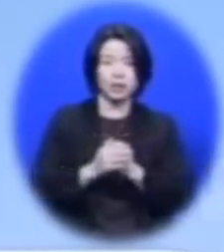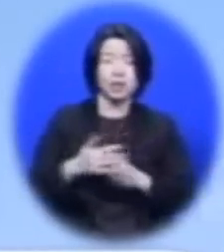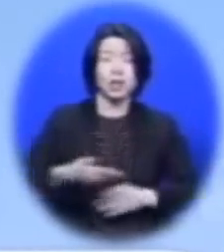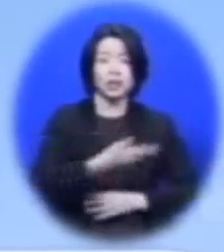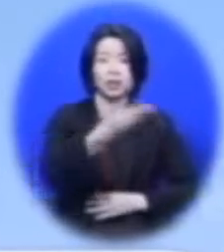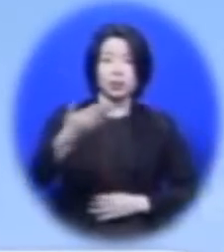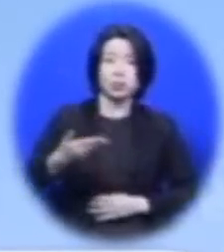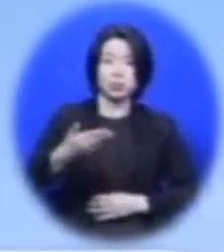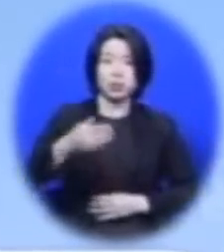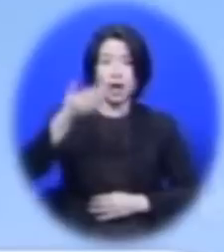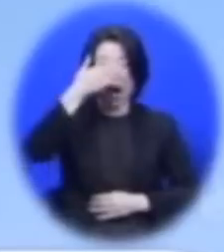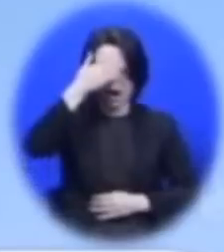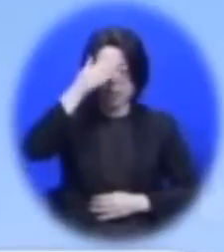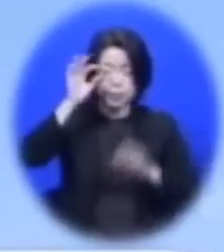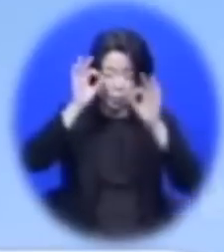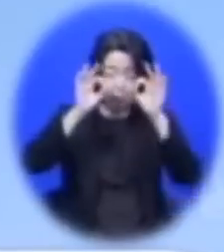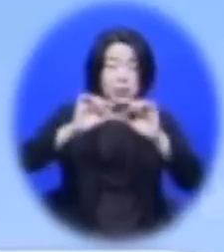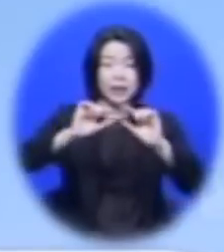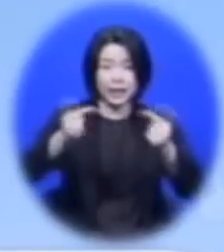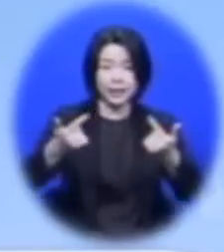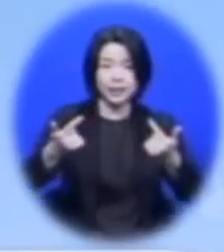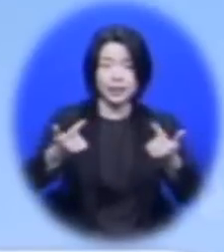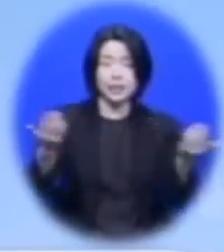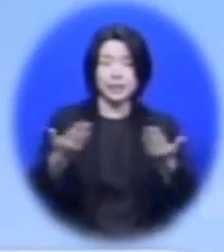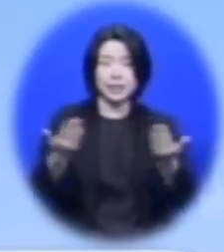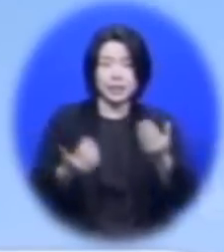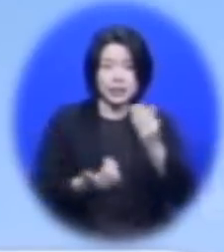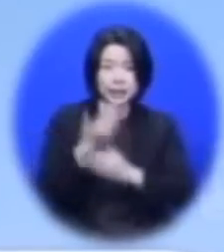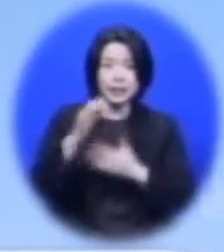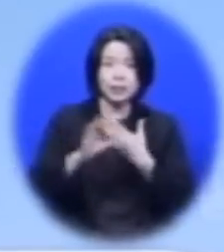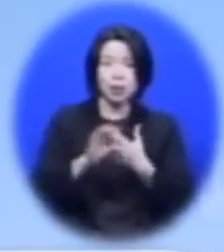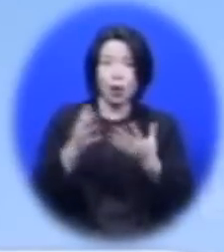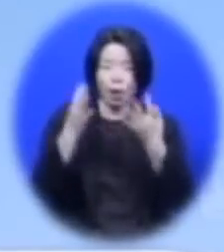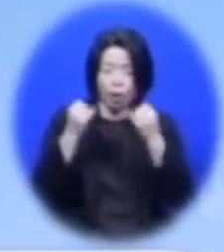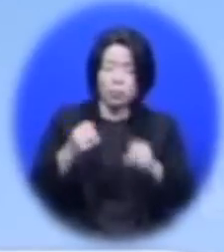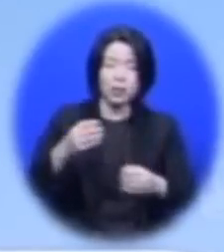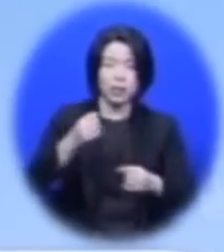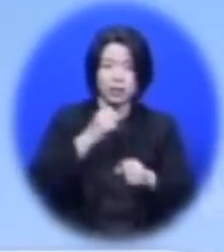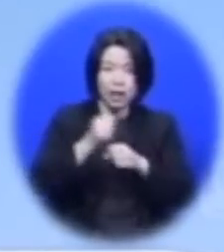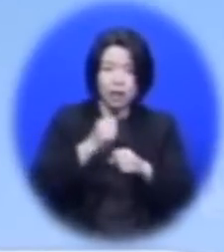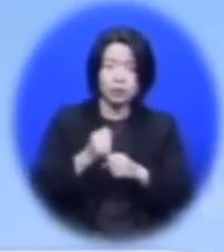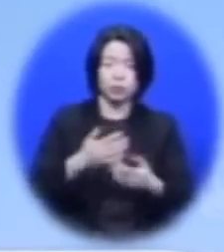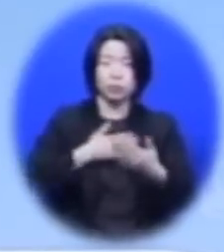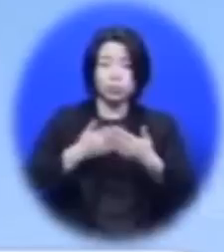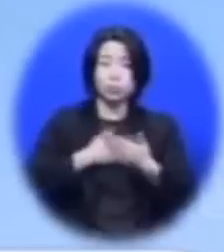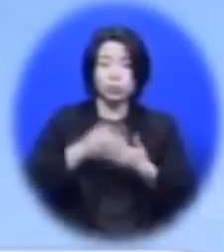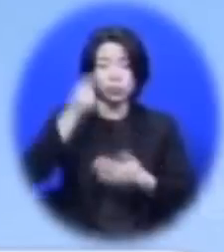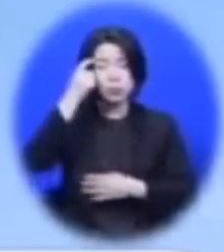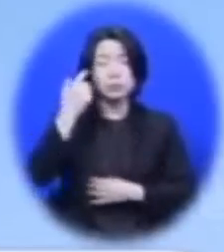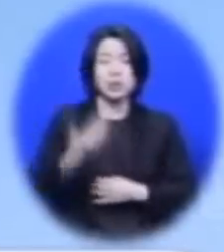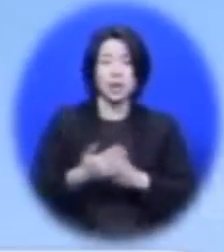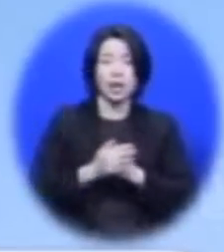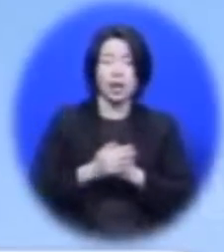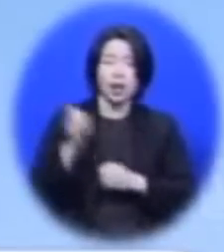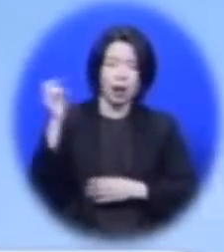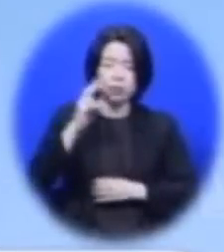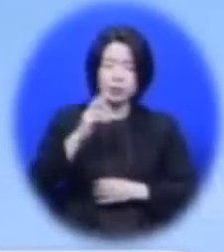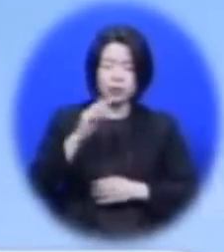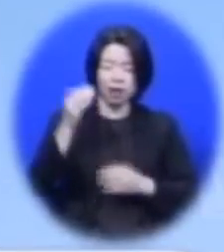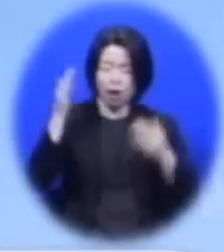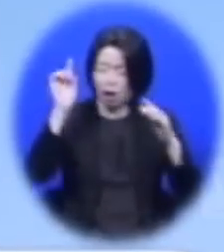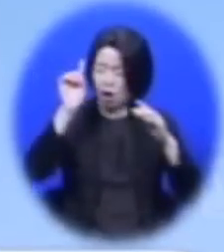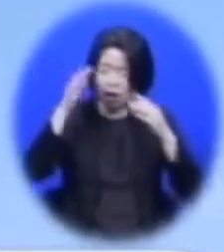여러분, 앞이 안 보이는 그런 일이 벌어지면 얼마나 당황스럽고 두려우세요. 갑자기 아무것도 안